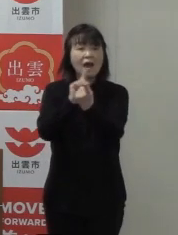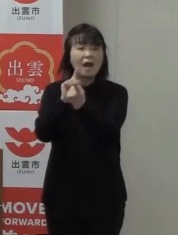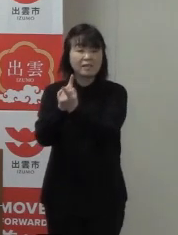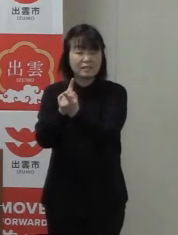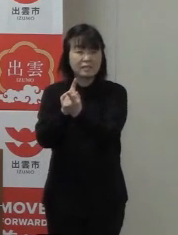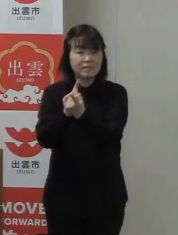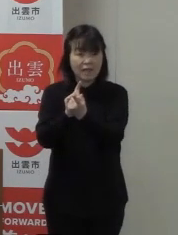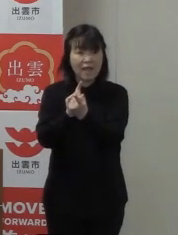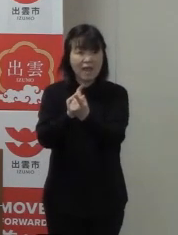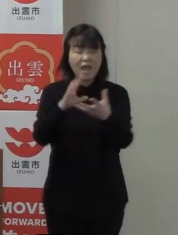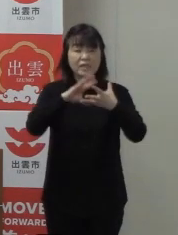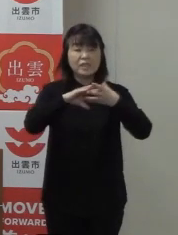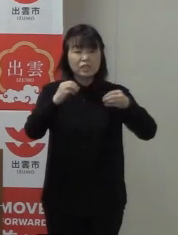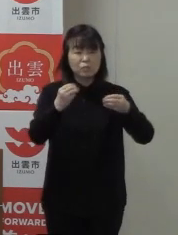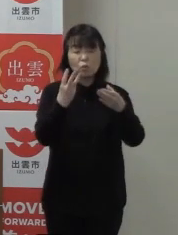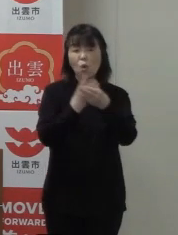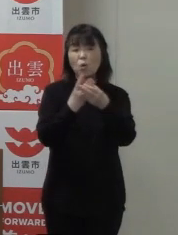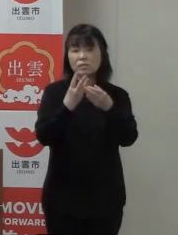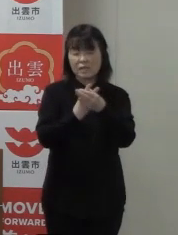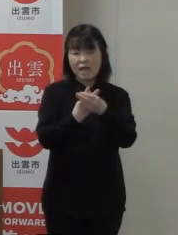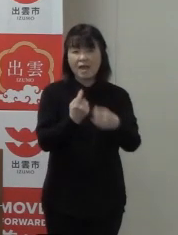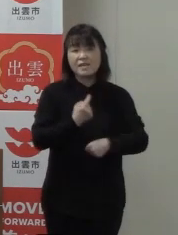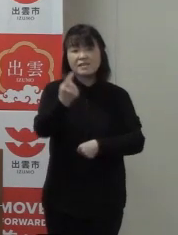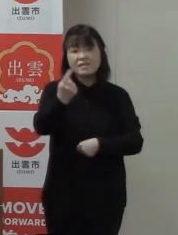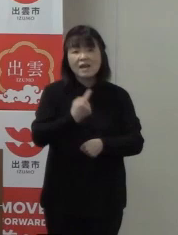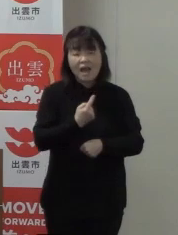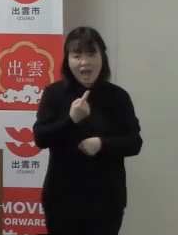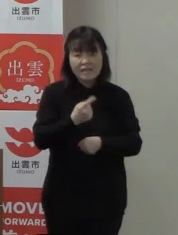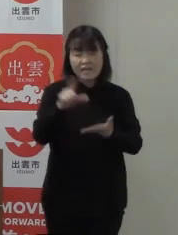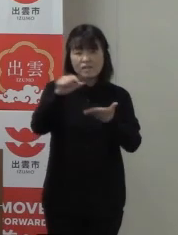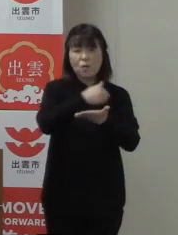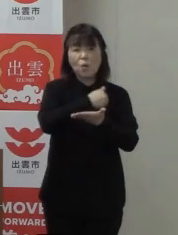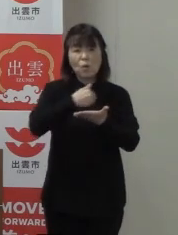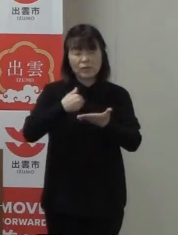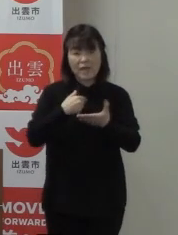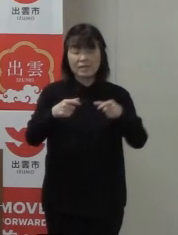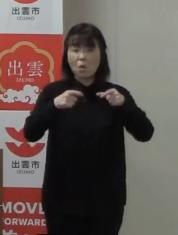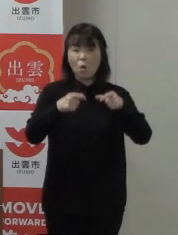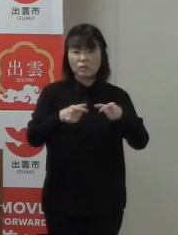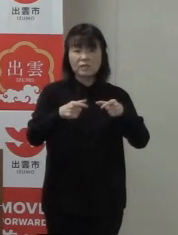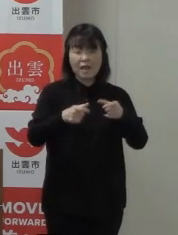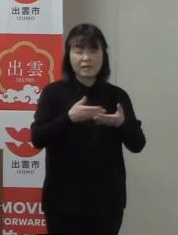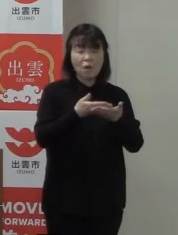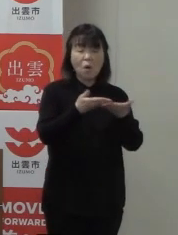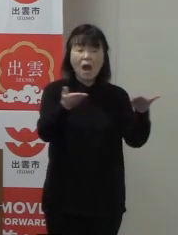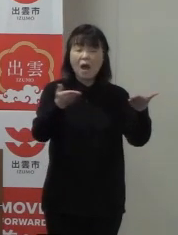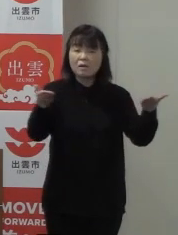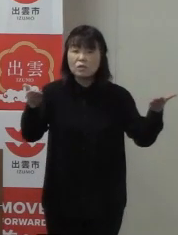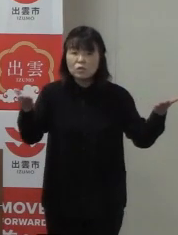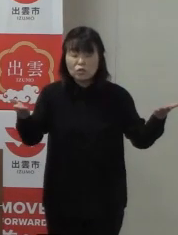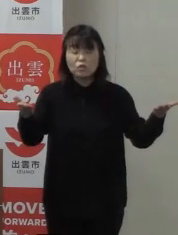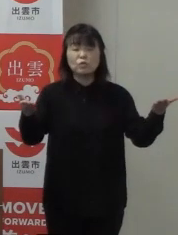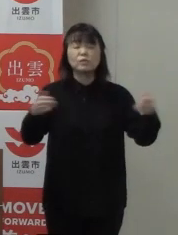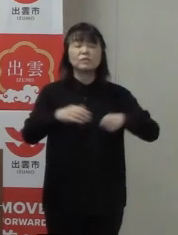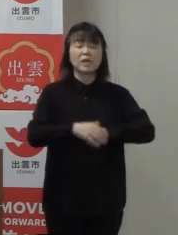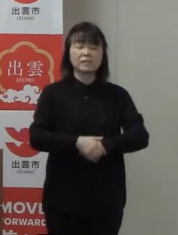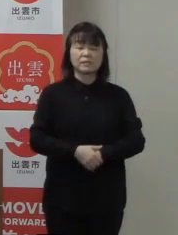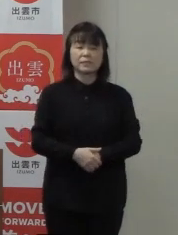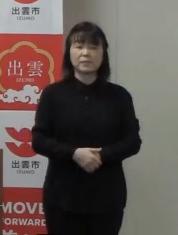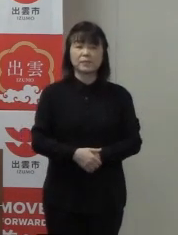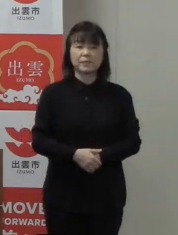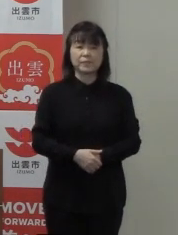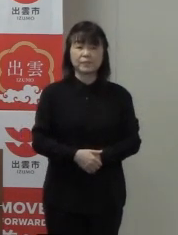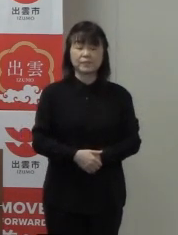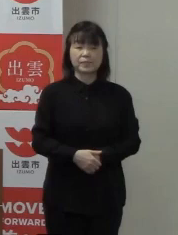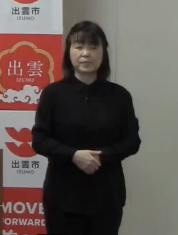る出雲プレミアム入浴券を配布し、日帰り温泉施設の利用促進を図ってまいります